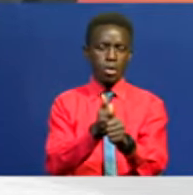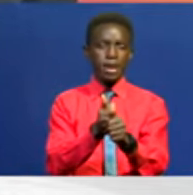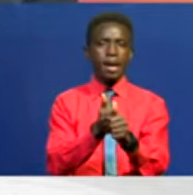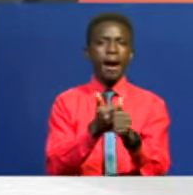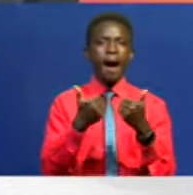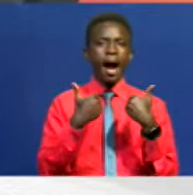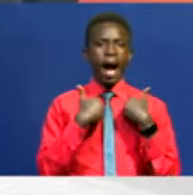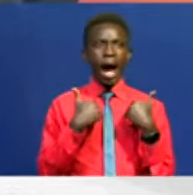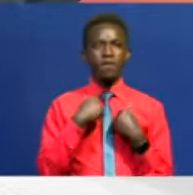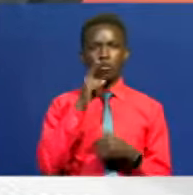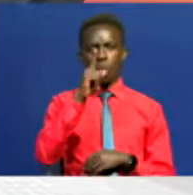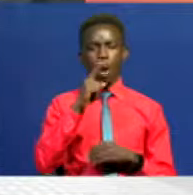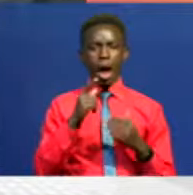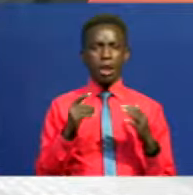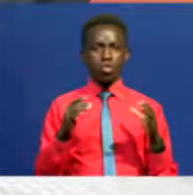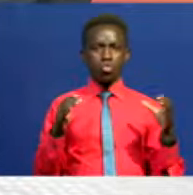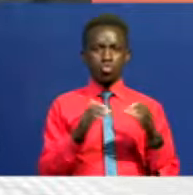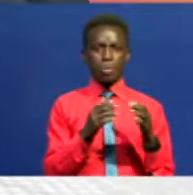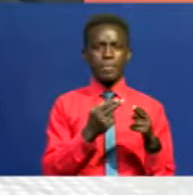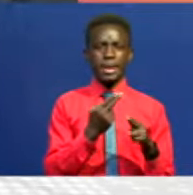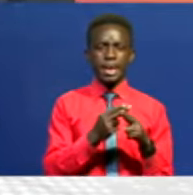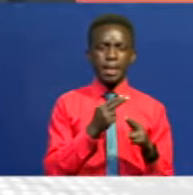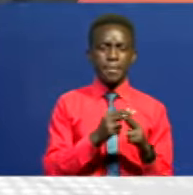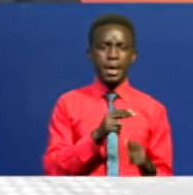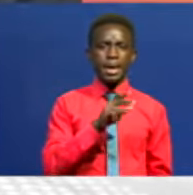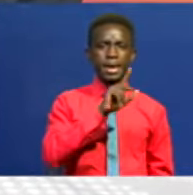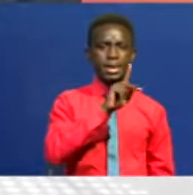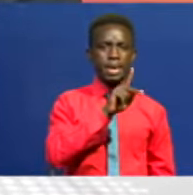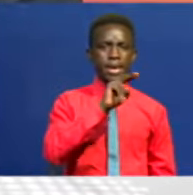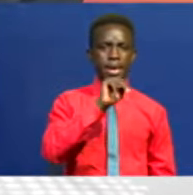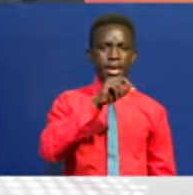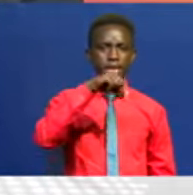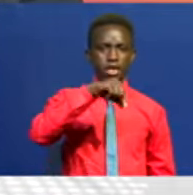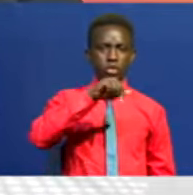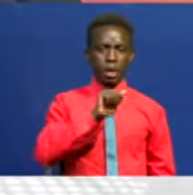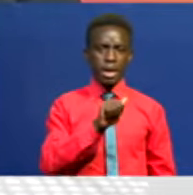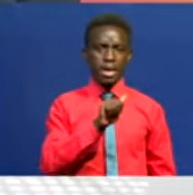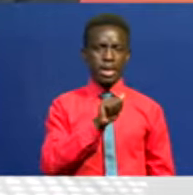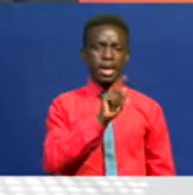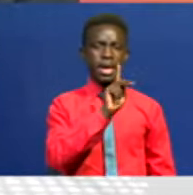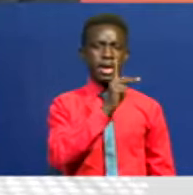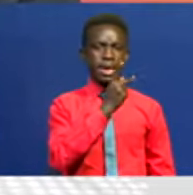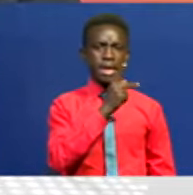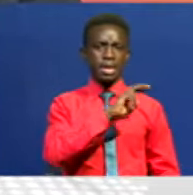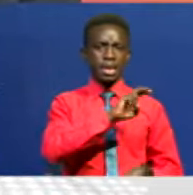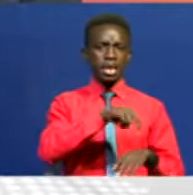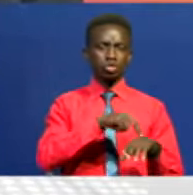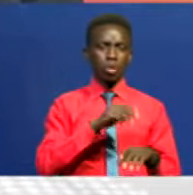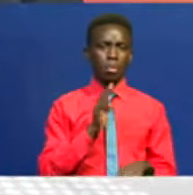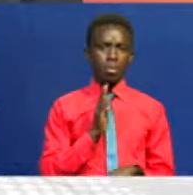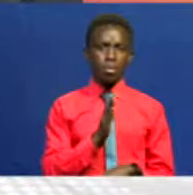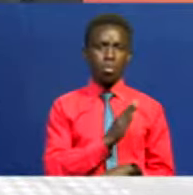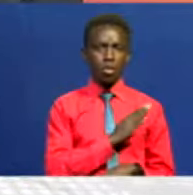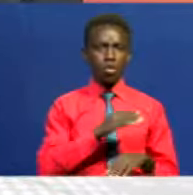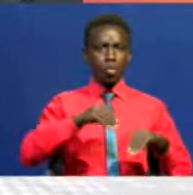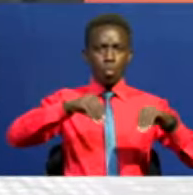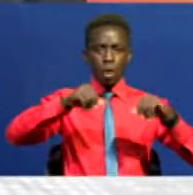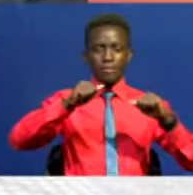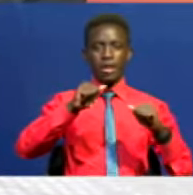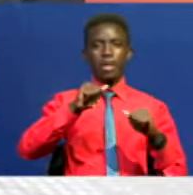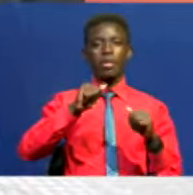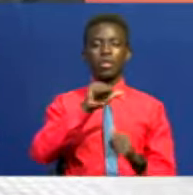a body inaitwa KNQA, Kenya National Qualification Authority, ilikuja na muongozo wa jinsi ambavyo